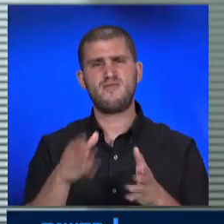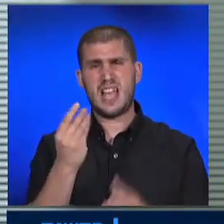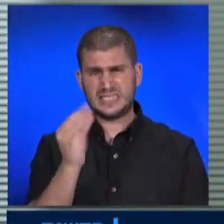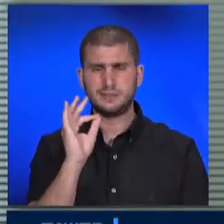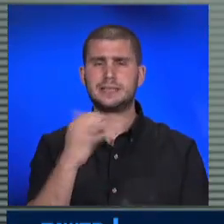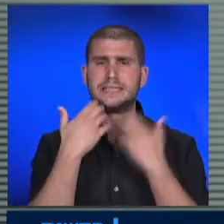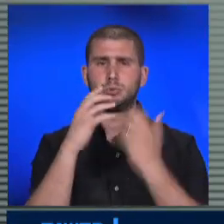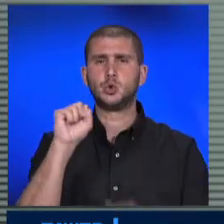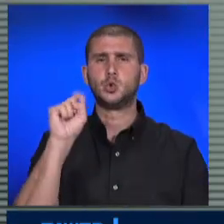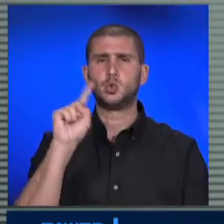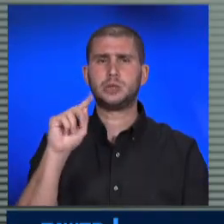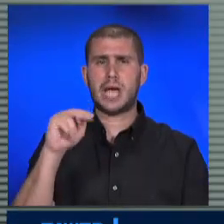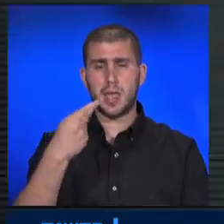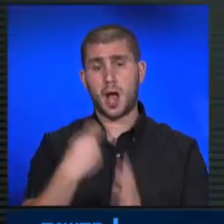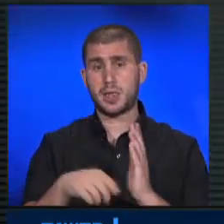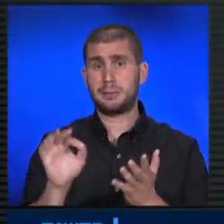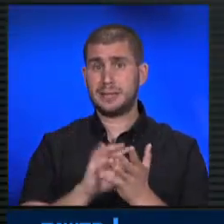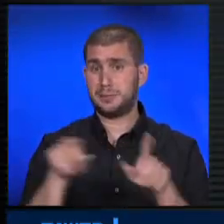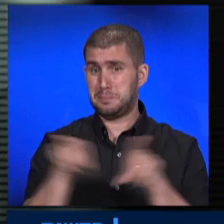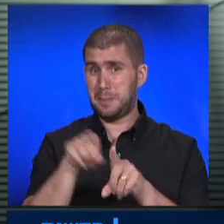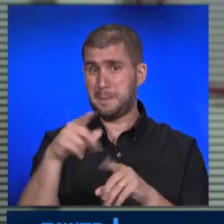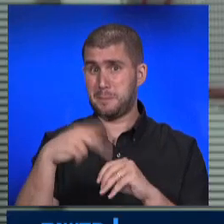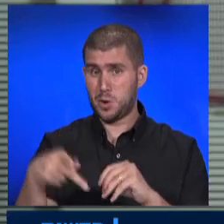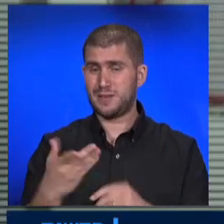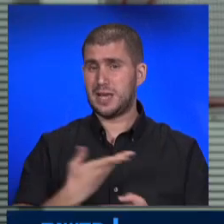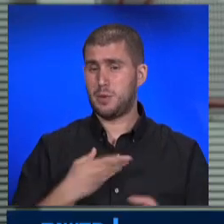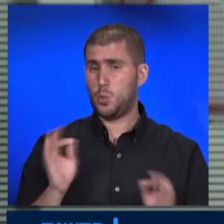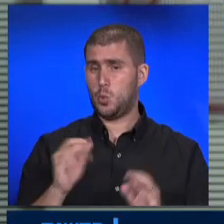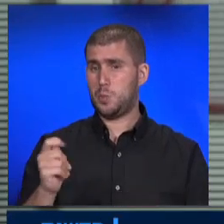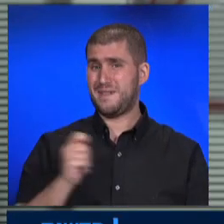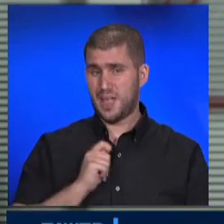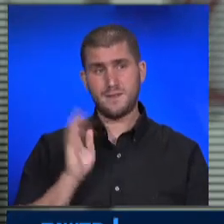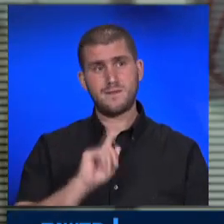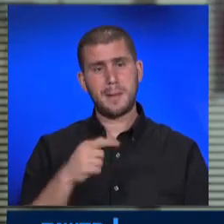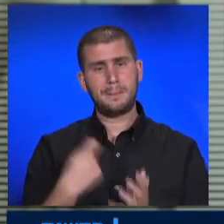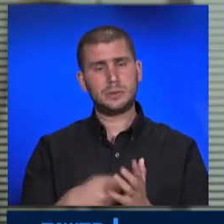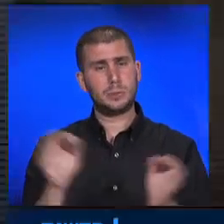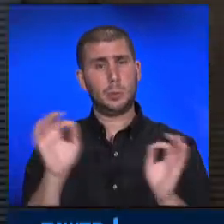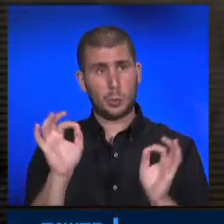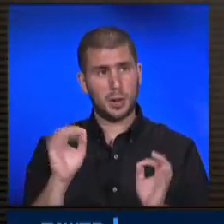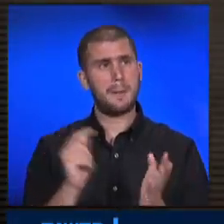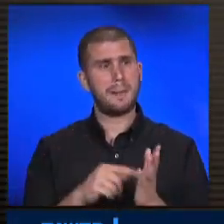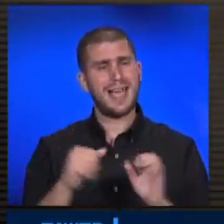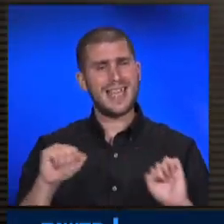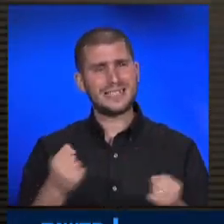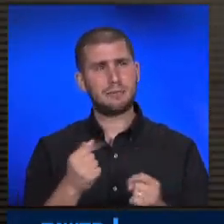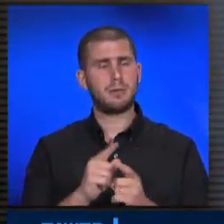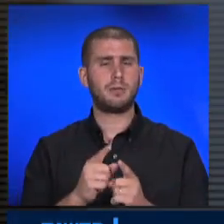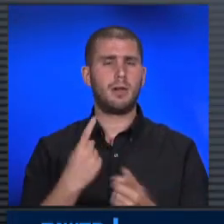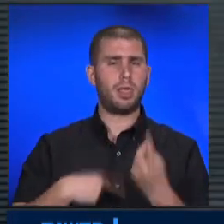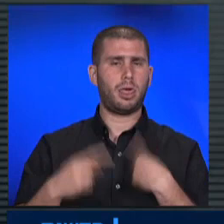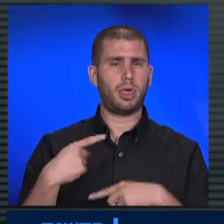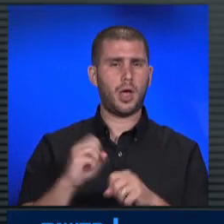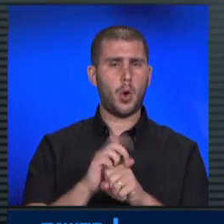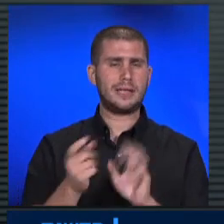סוזנה, שקנתה משרדים באותו הפרויקט ולא קיבלה את המפתחות וגם לא פיצוי, משום שהיזמים ניתלו בקורונה